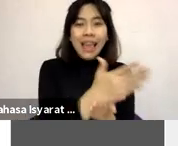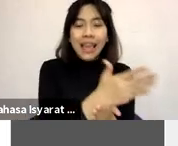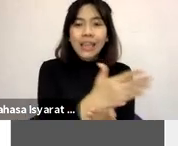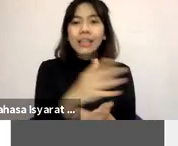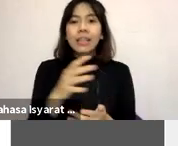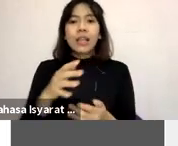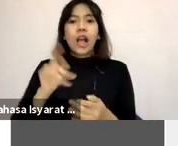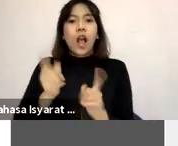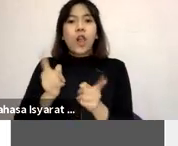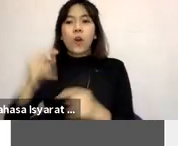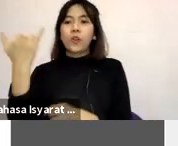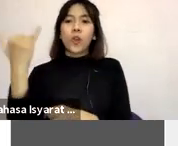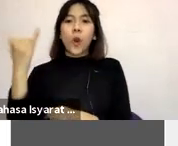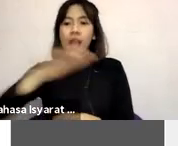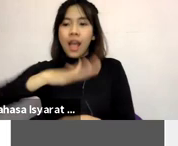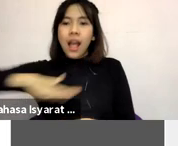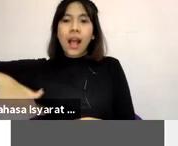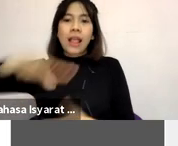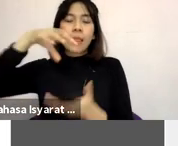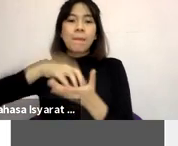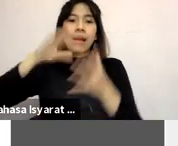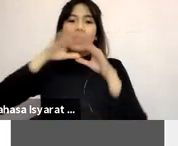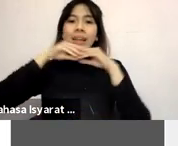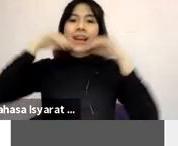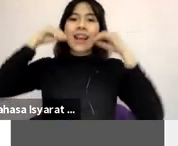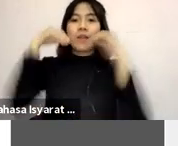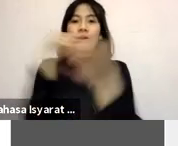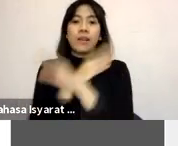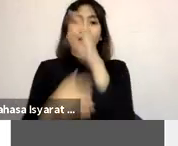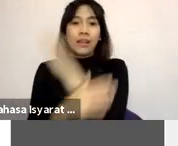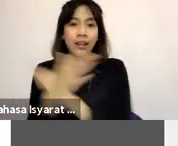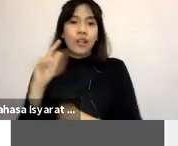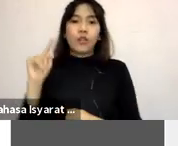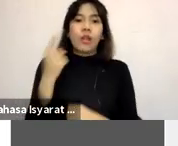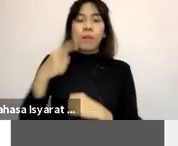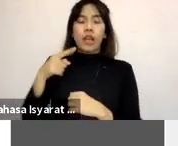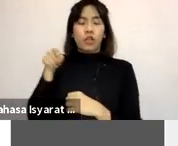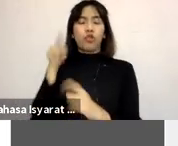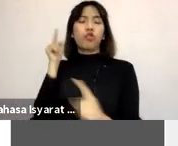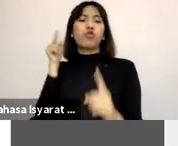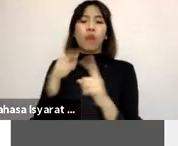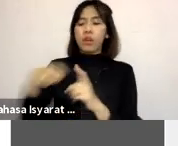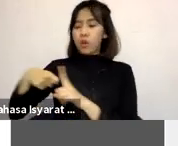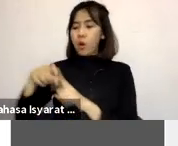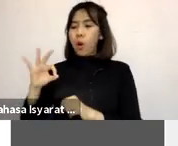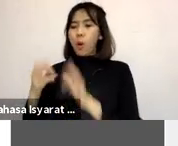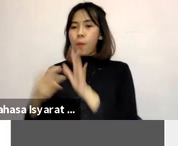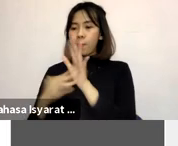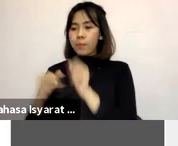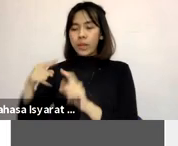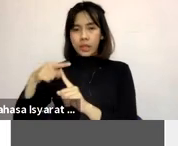2024 itu sebagai tujuan strategis kita semua khususnya keep komite dan Sesungguhnya semua unsur Titi